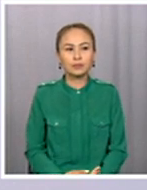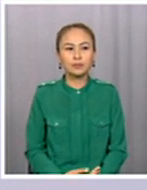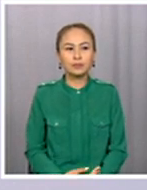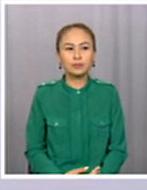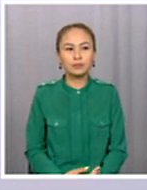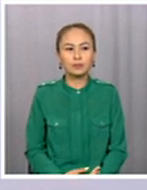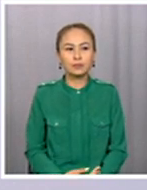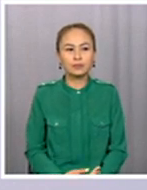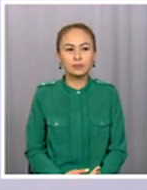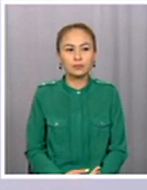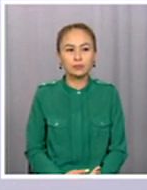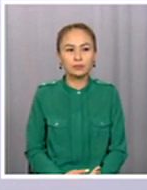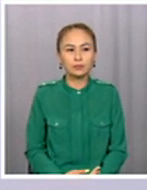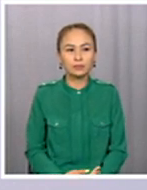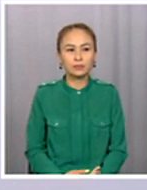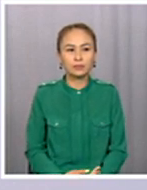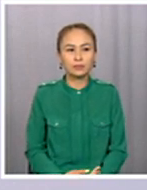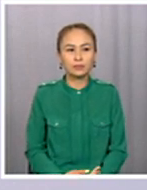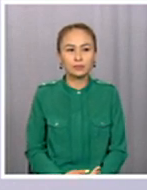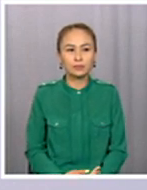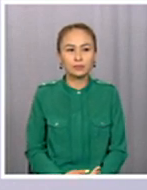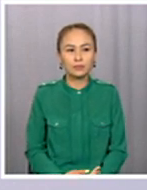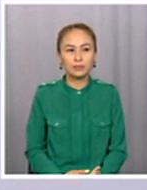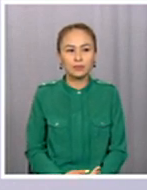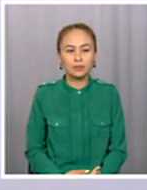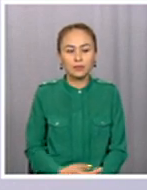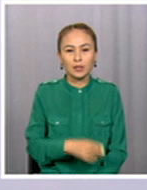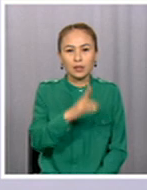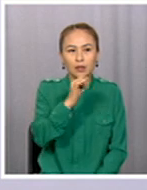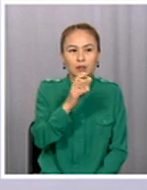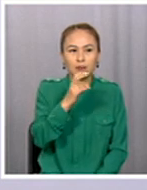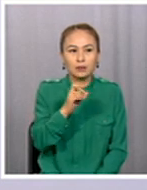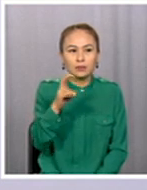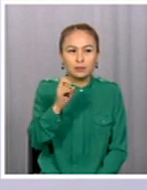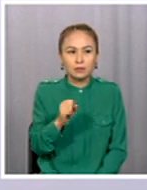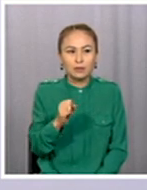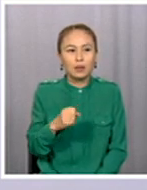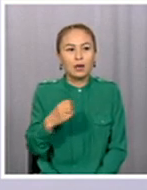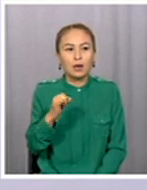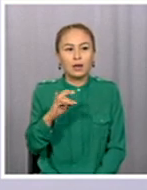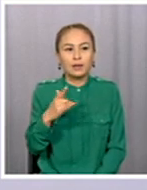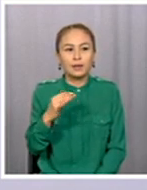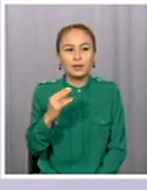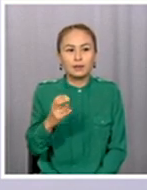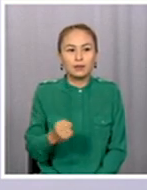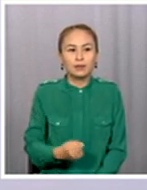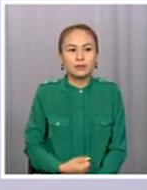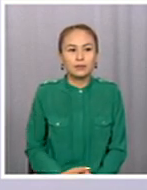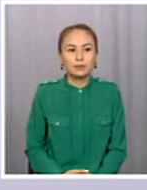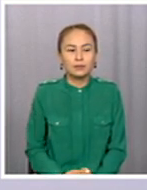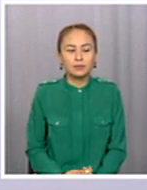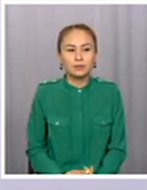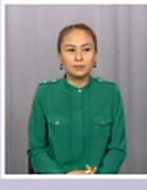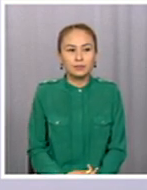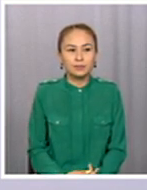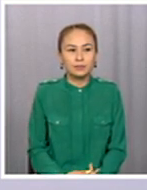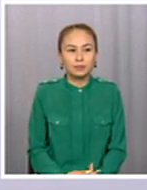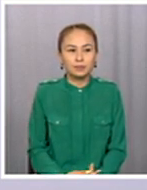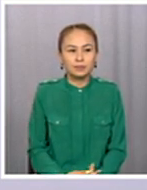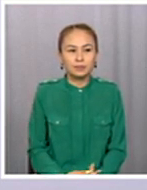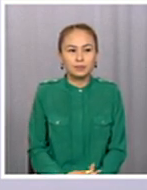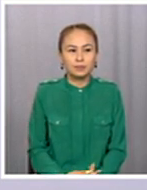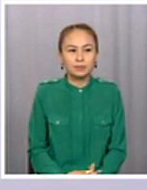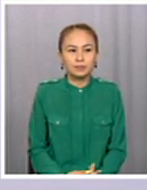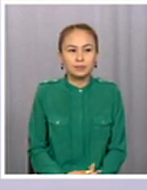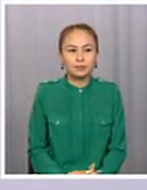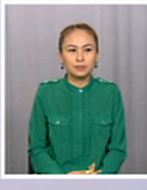табайық болар. Неке? Канаданың бағаны табамыз және Аргентинаны табамыз, е? Не, Аргентина Канададан